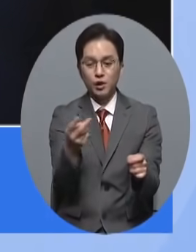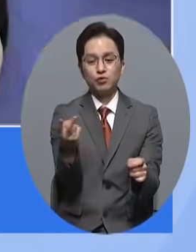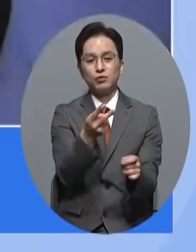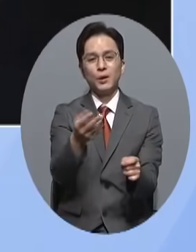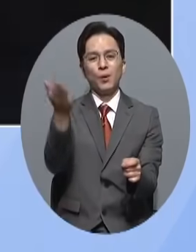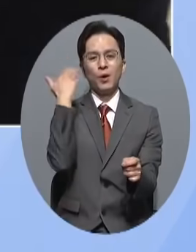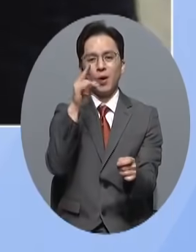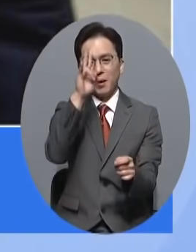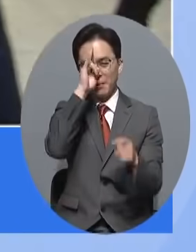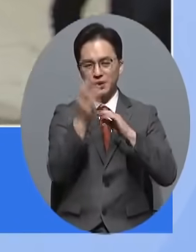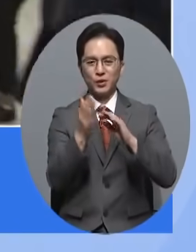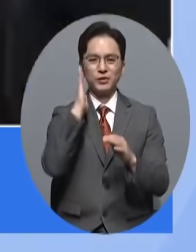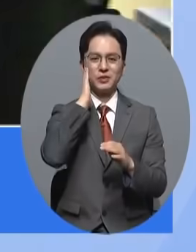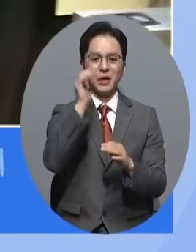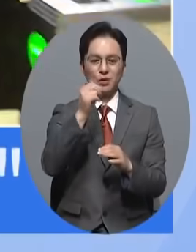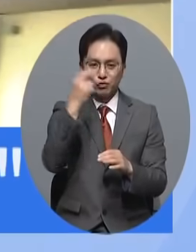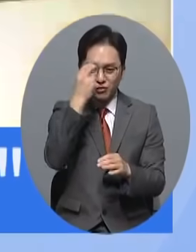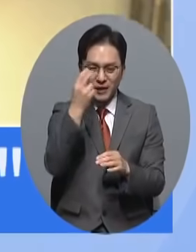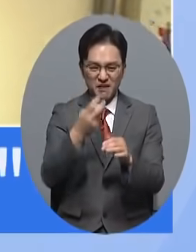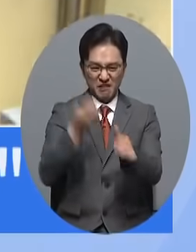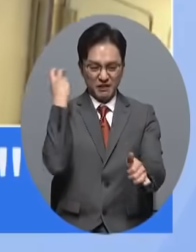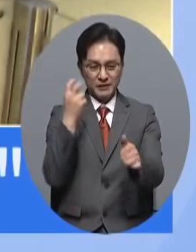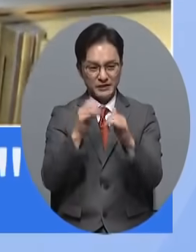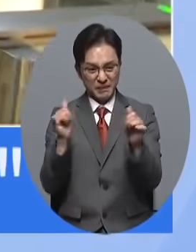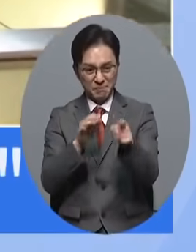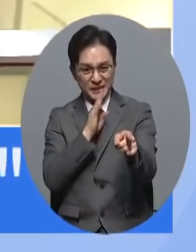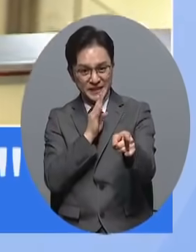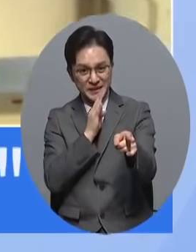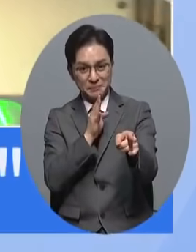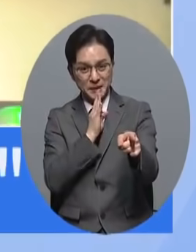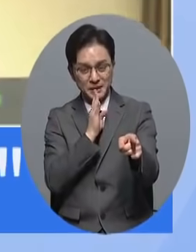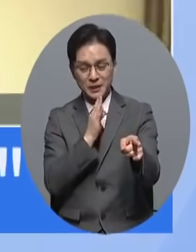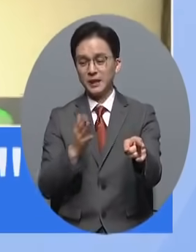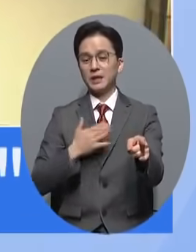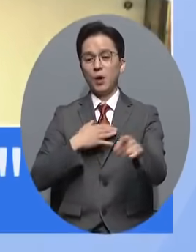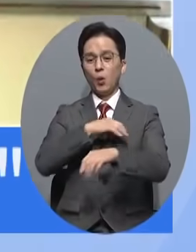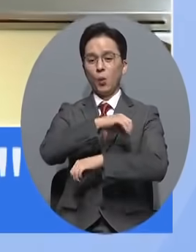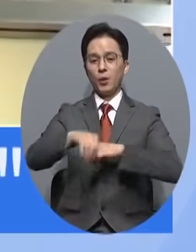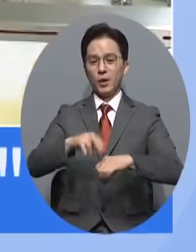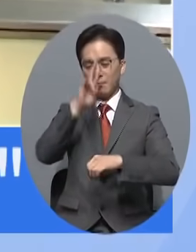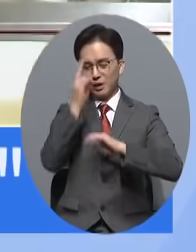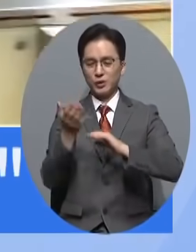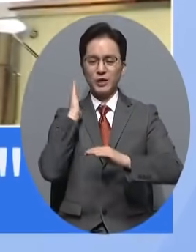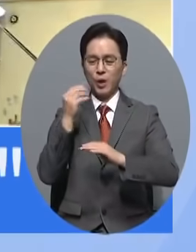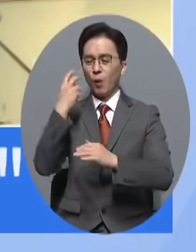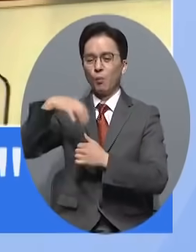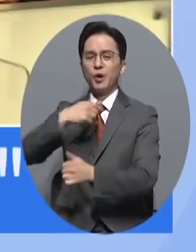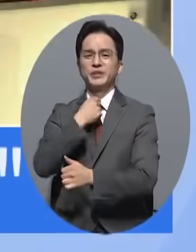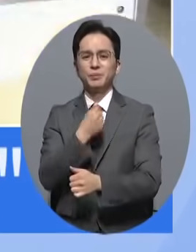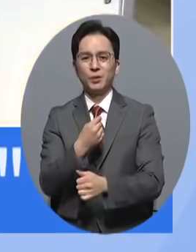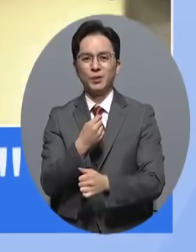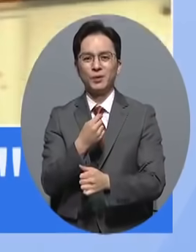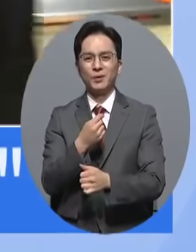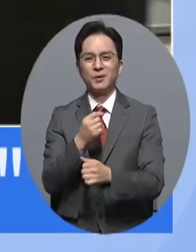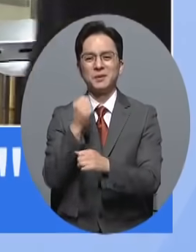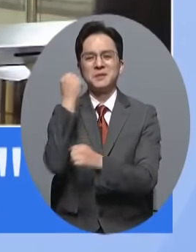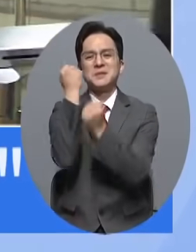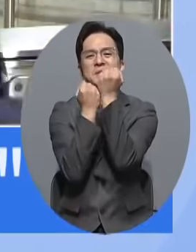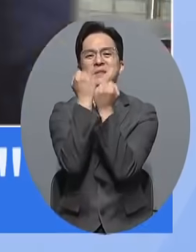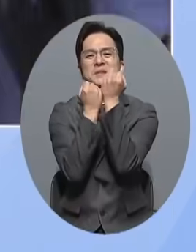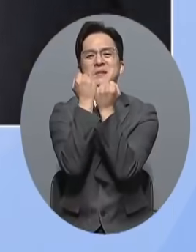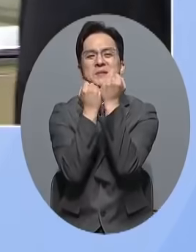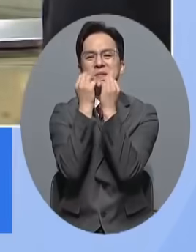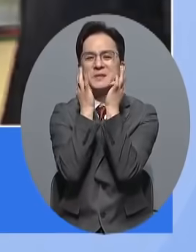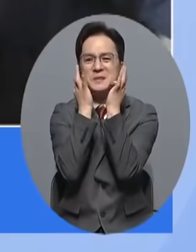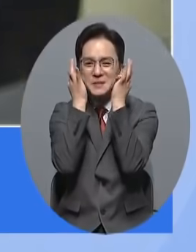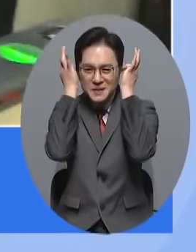오히려 그 박근혜 대통령에 대한 향수를 자극하는 예. 그런 전략을 한번 핀 것 같고 또 하나는 윤석열 후보의 저런 그 아주